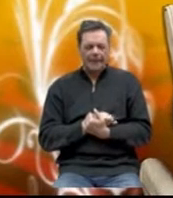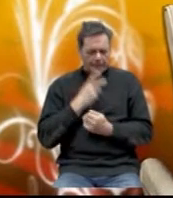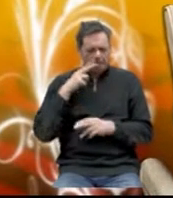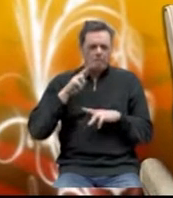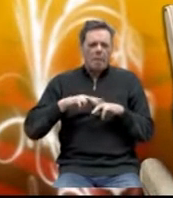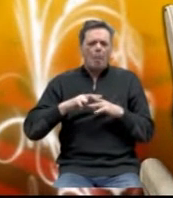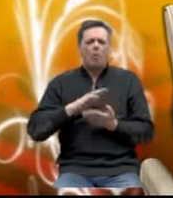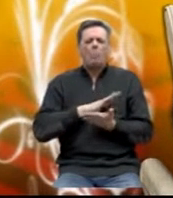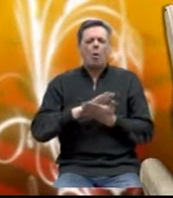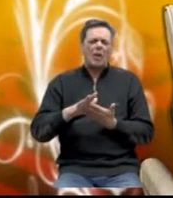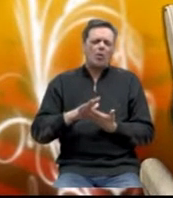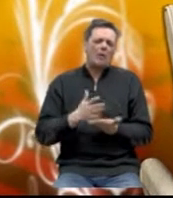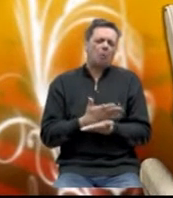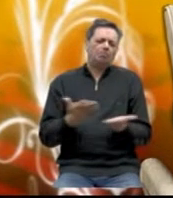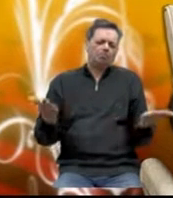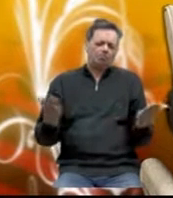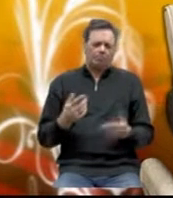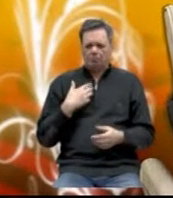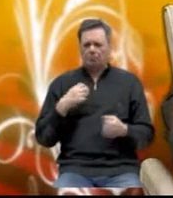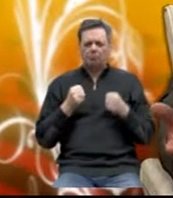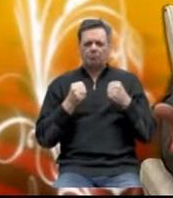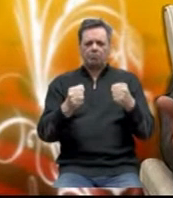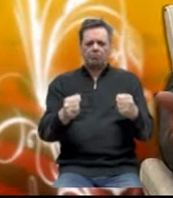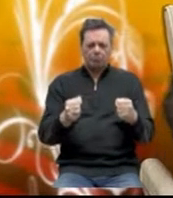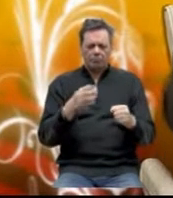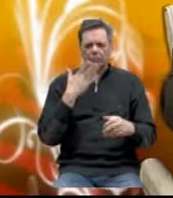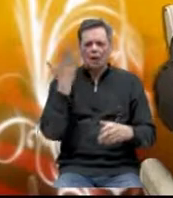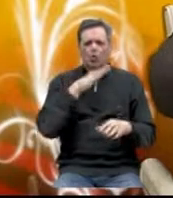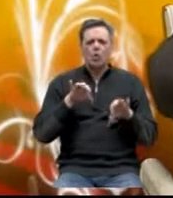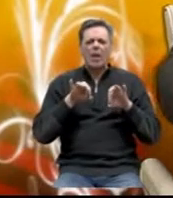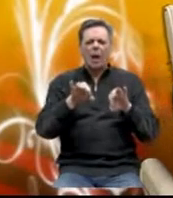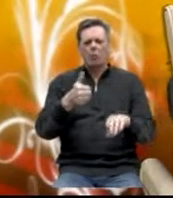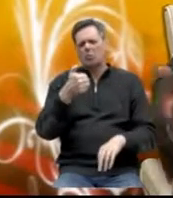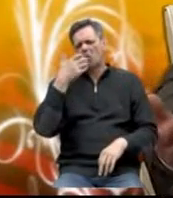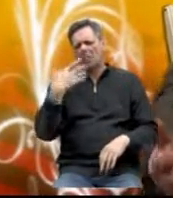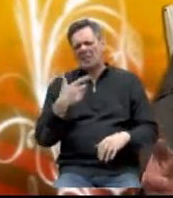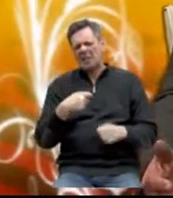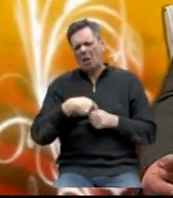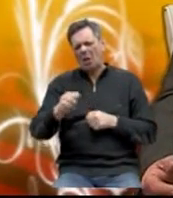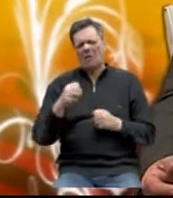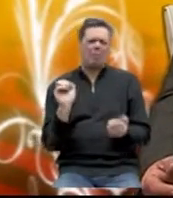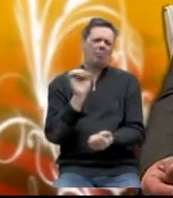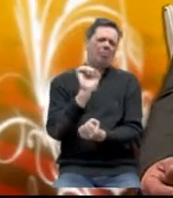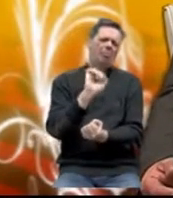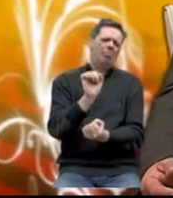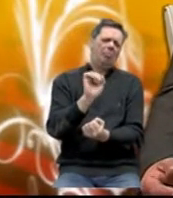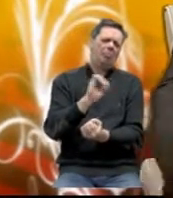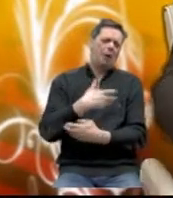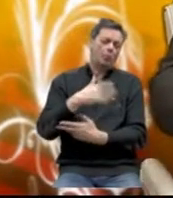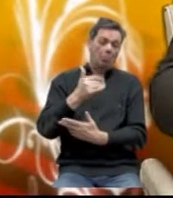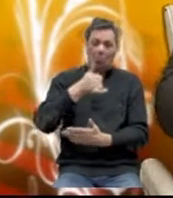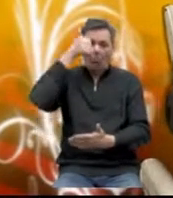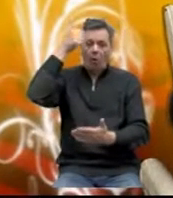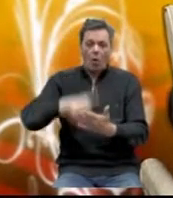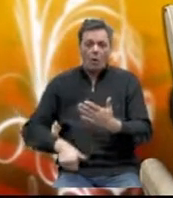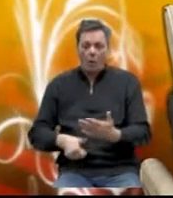budimo jednostavni i slikoviti. Vozimo se po suhom autoputu 150-160 km na sat i